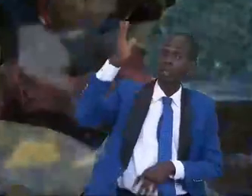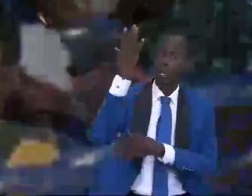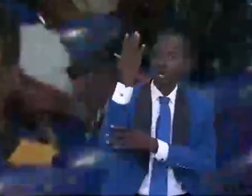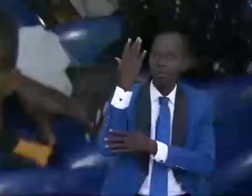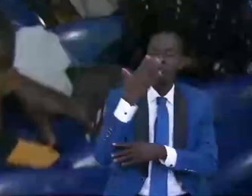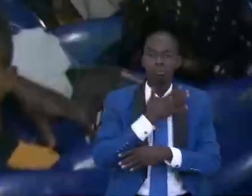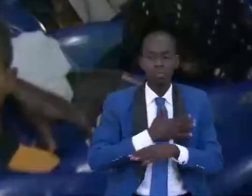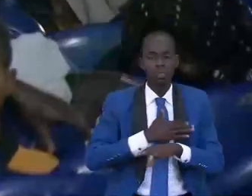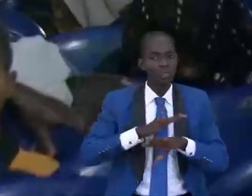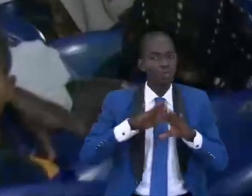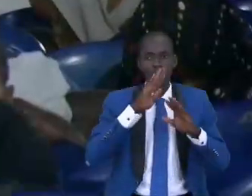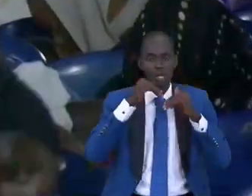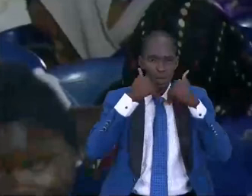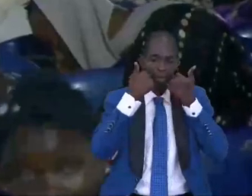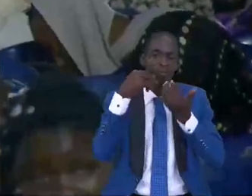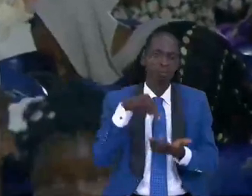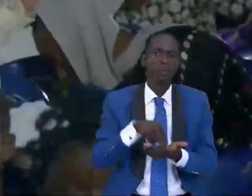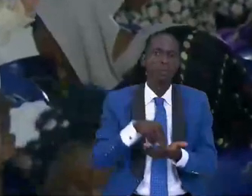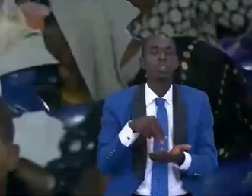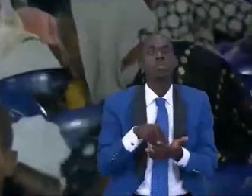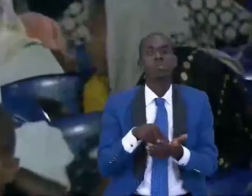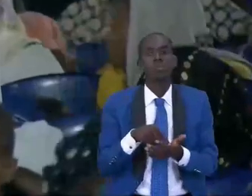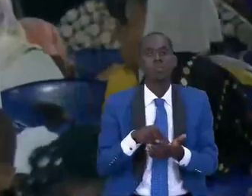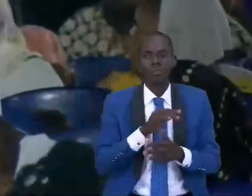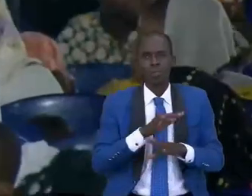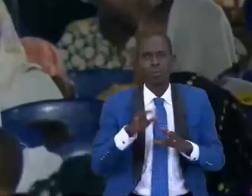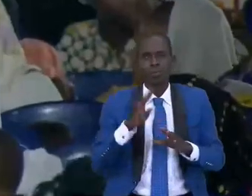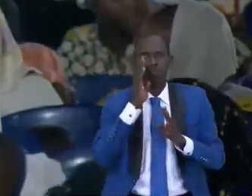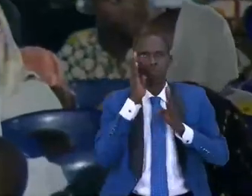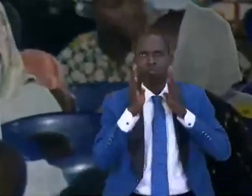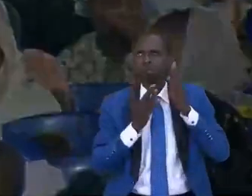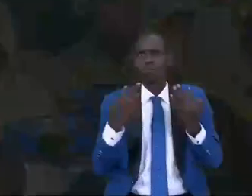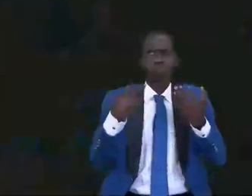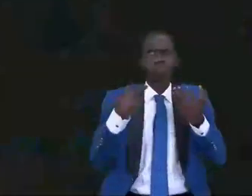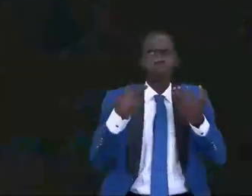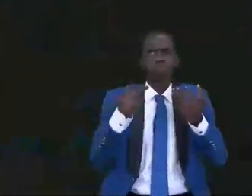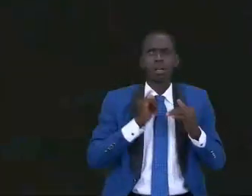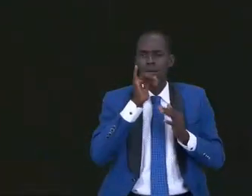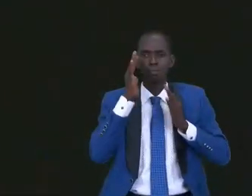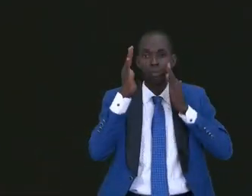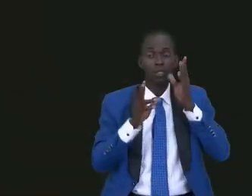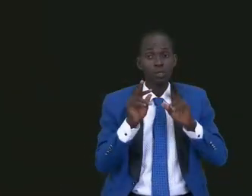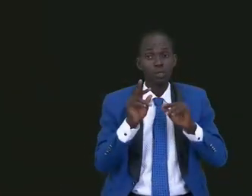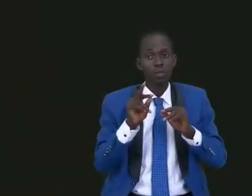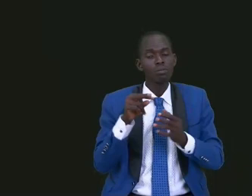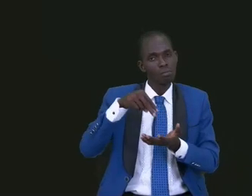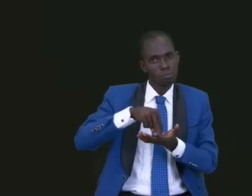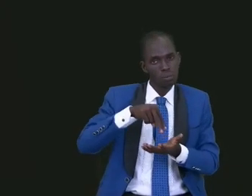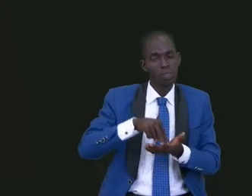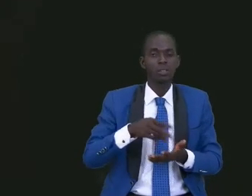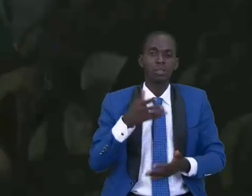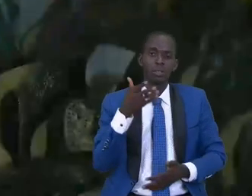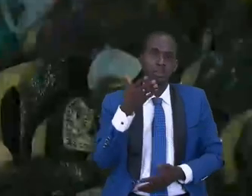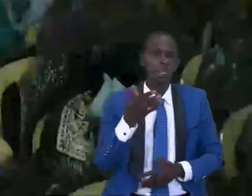En levant la main, prière, te mettre debout. À la maison, partout où tu te trouves, tu es en